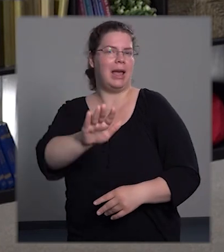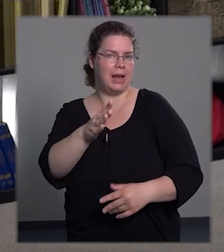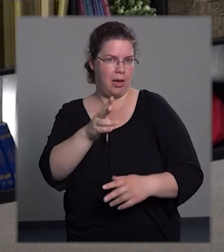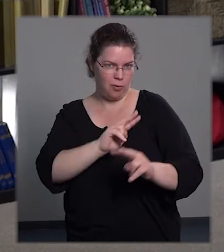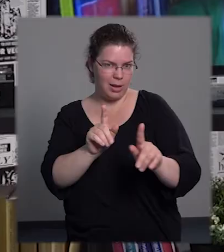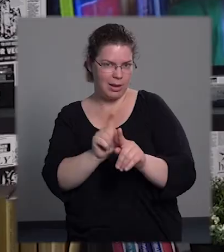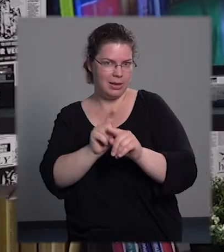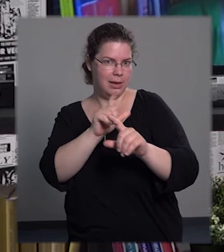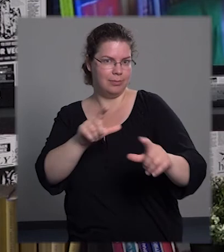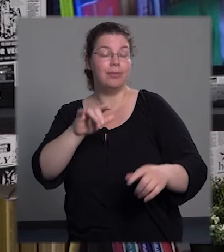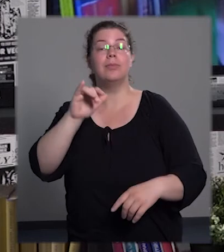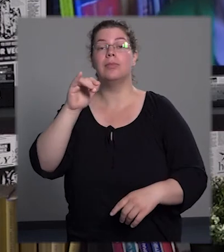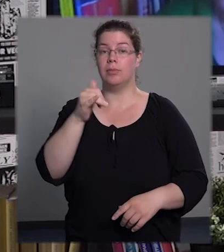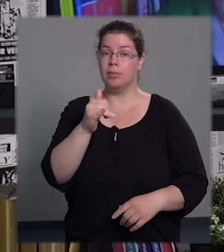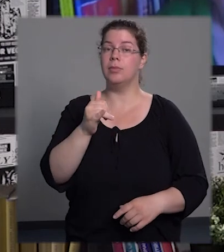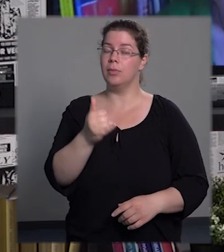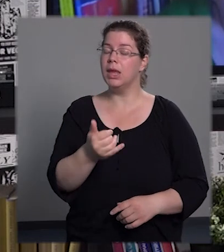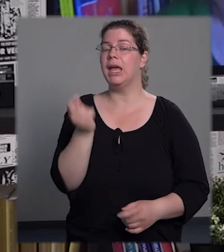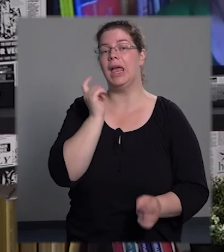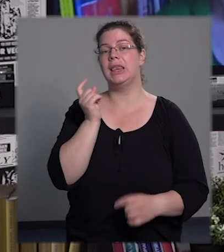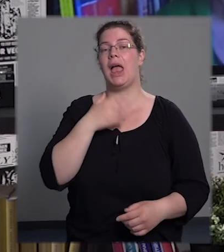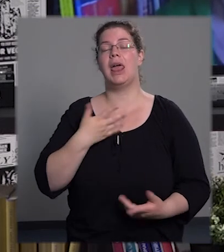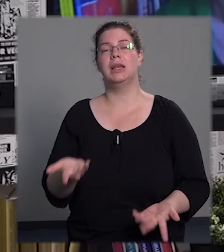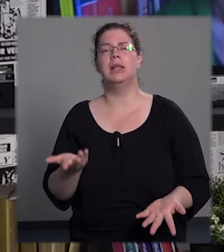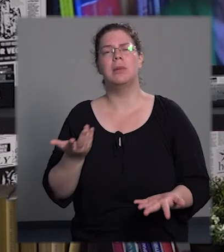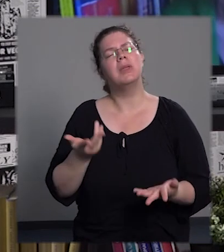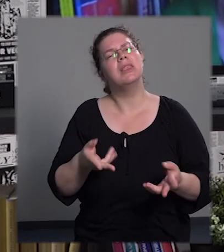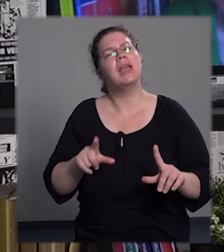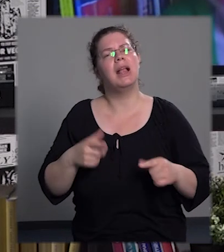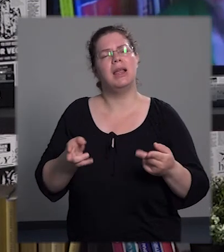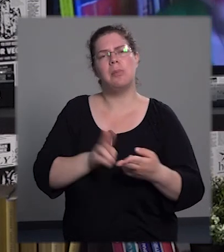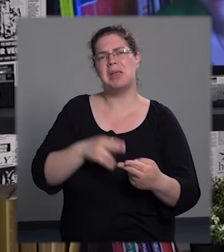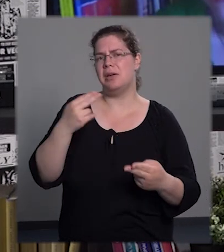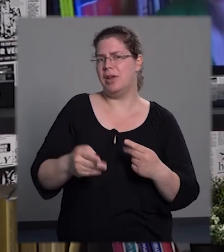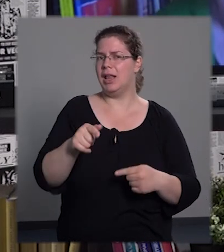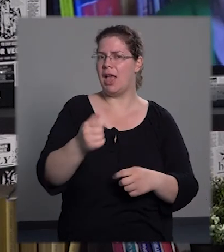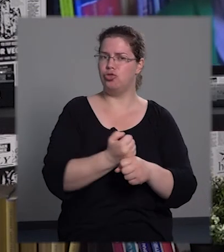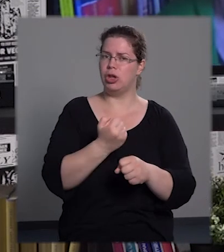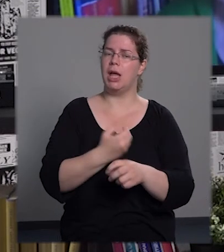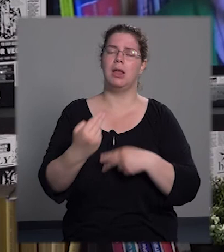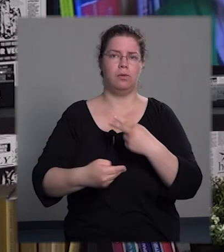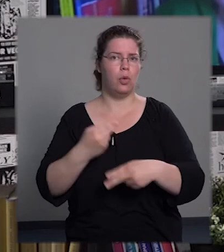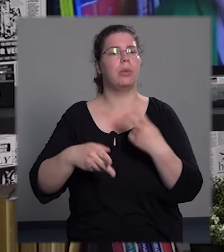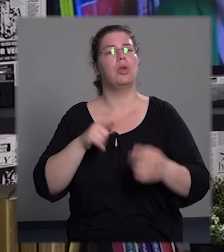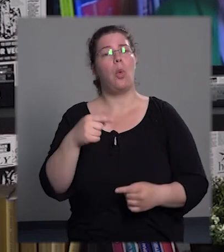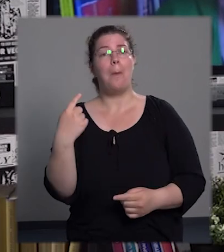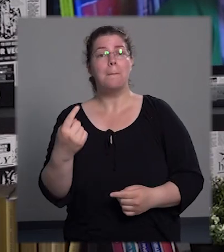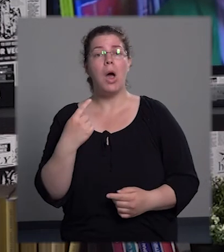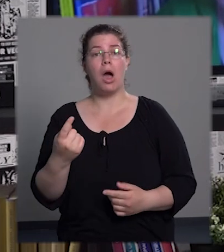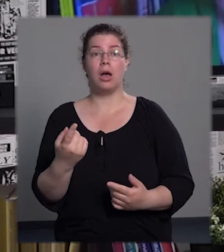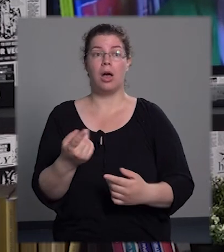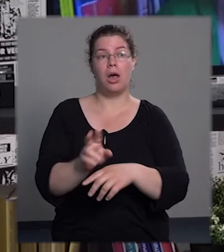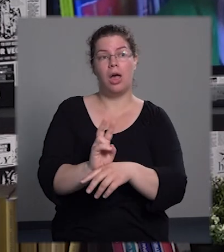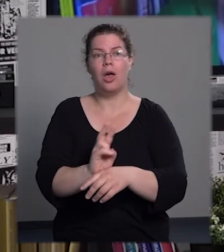kép? Abszolút. Ő, szerintem az életpályája végén ezt csinálta folyamatosan, hogy ő maga megkonstruálta, hogy